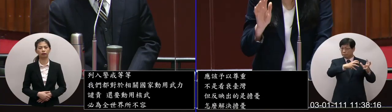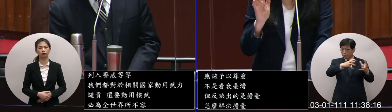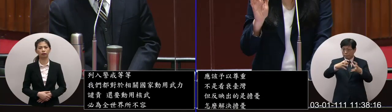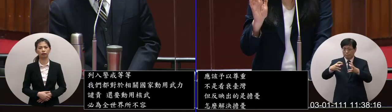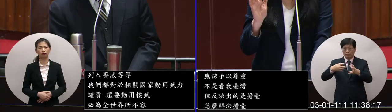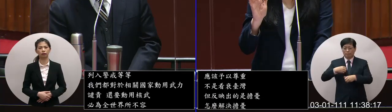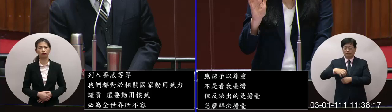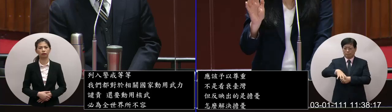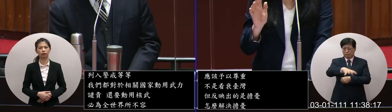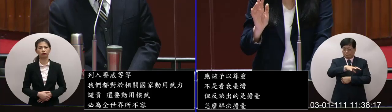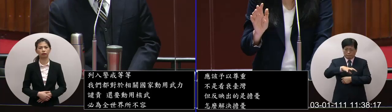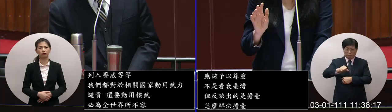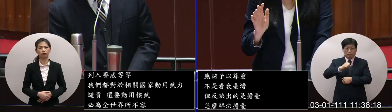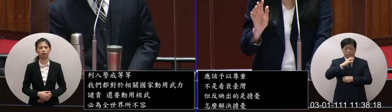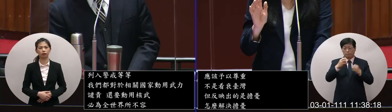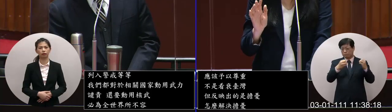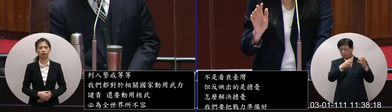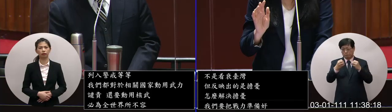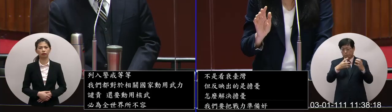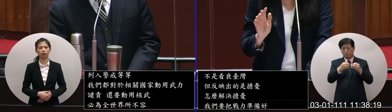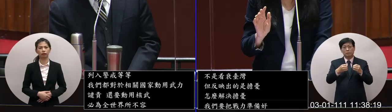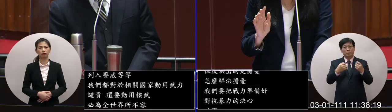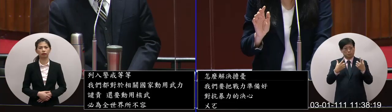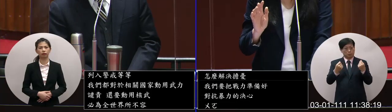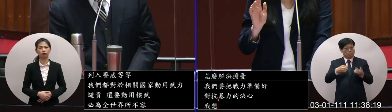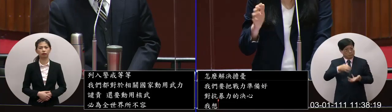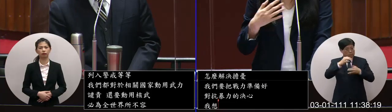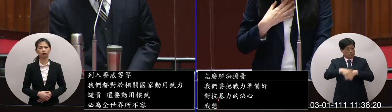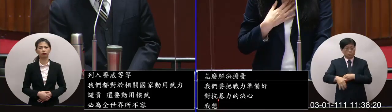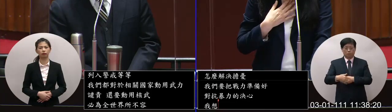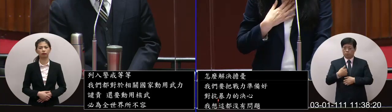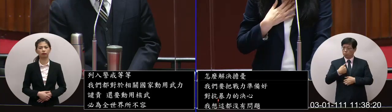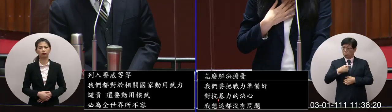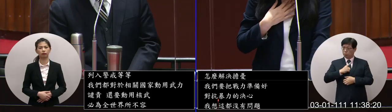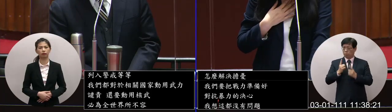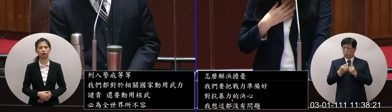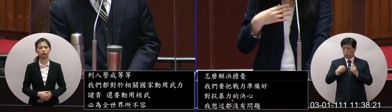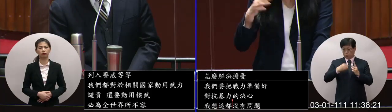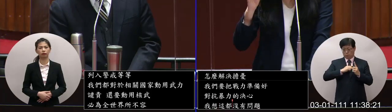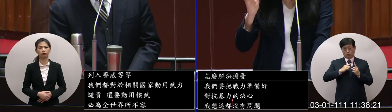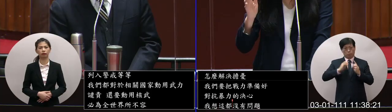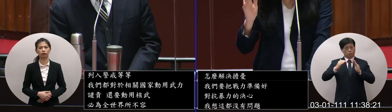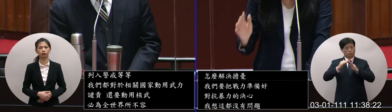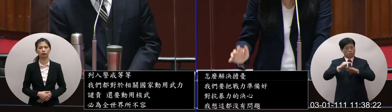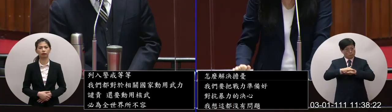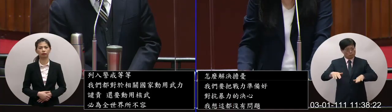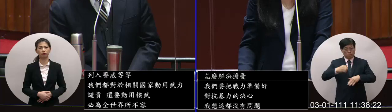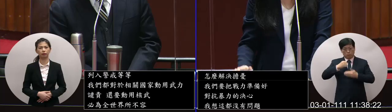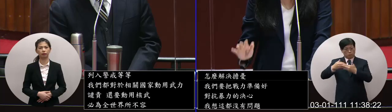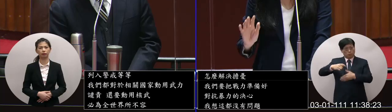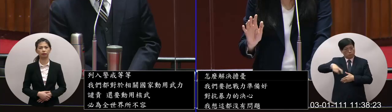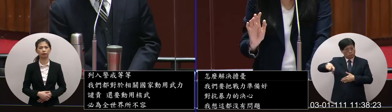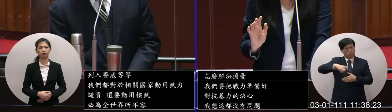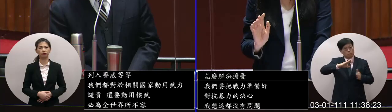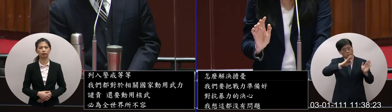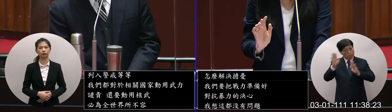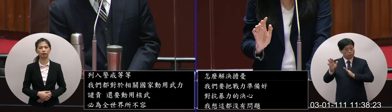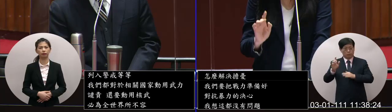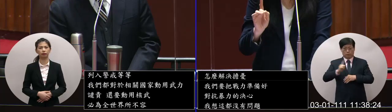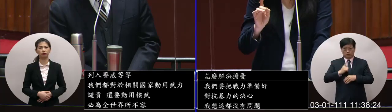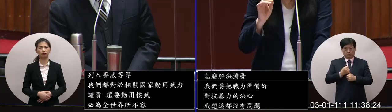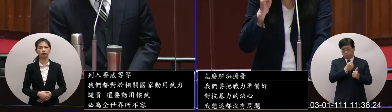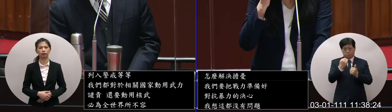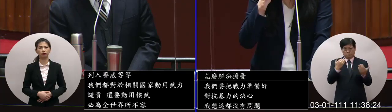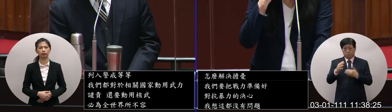所有的这些大家在讨论都有这样的担心，那我们对于我们自己的国安、两岸的情势，那有没有做一个很好的